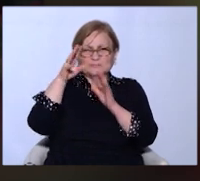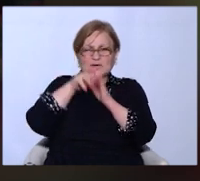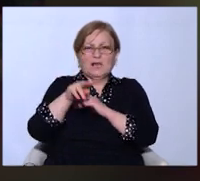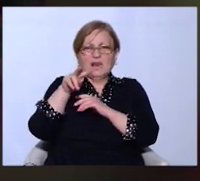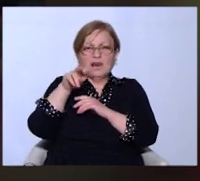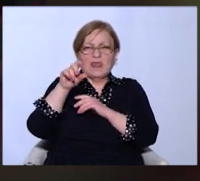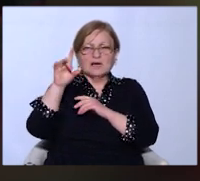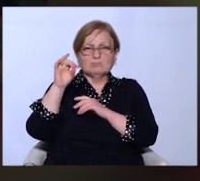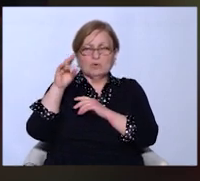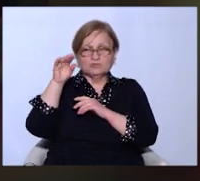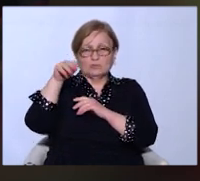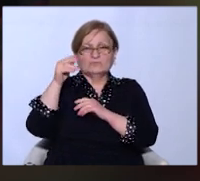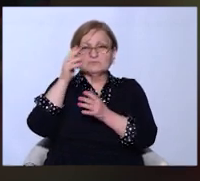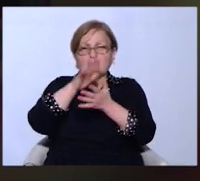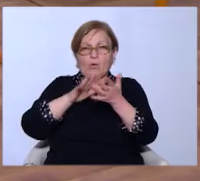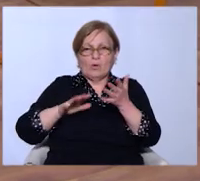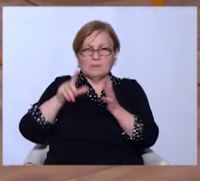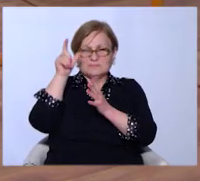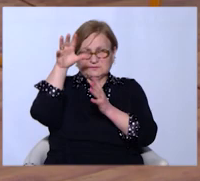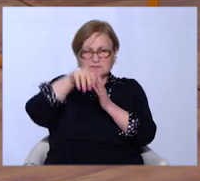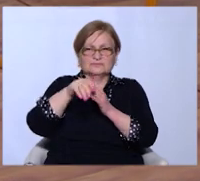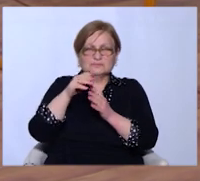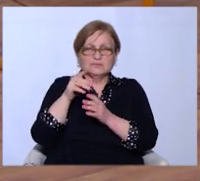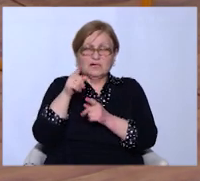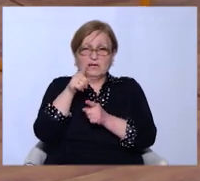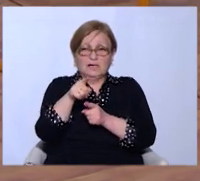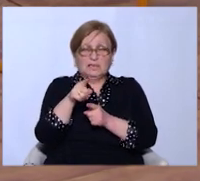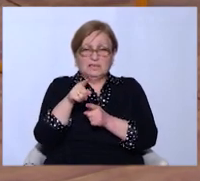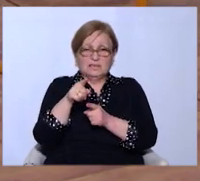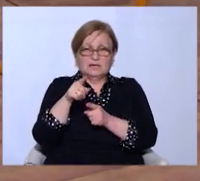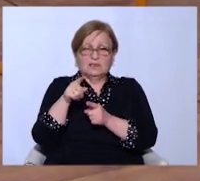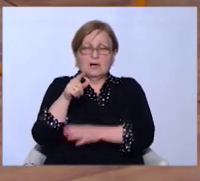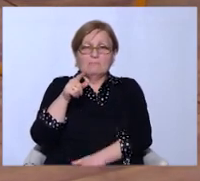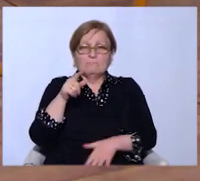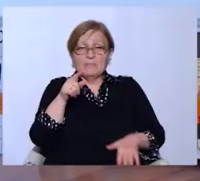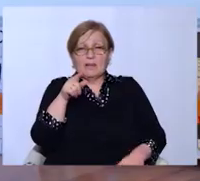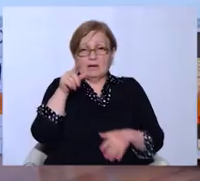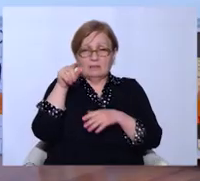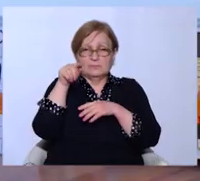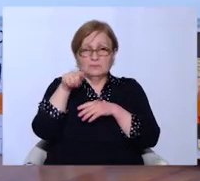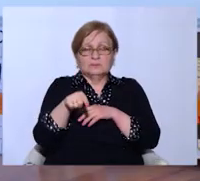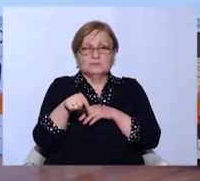ლერმონტოვის პოემისათვის. და ფეხები კი,